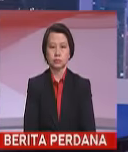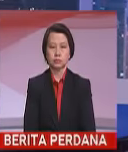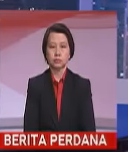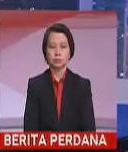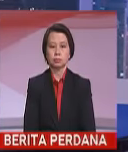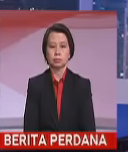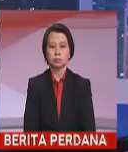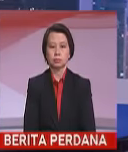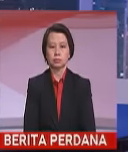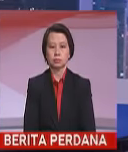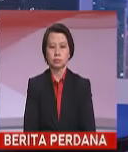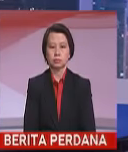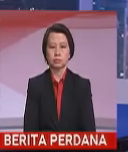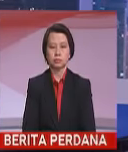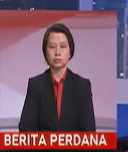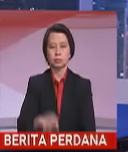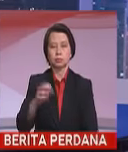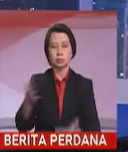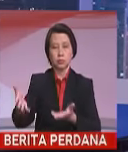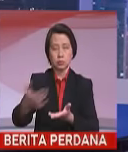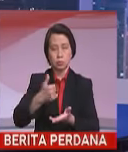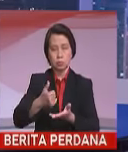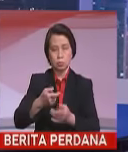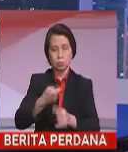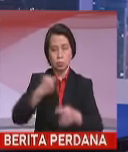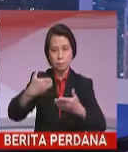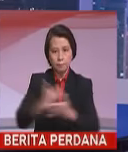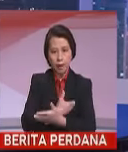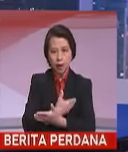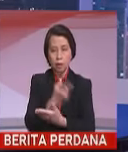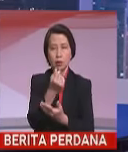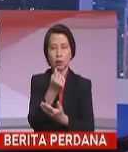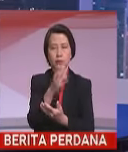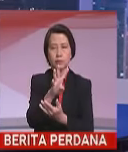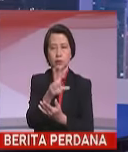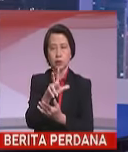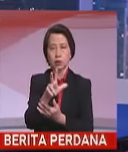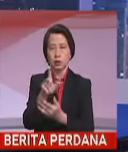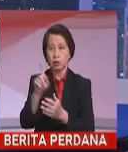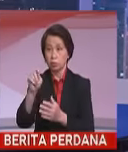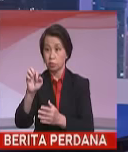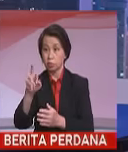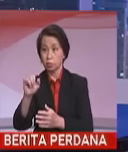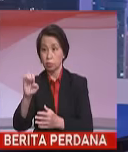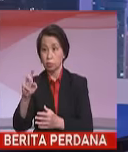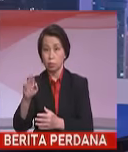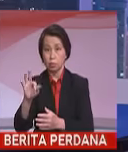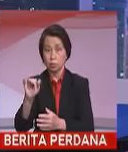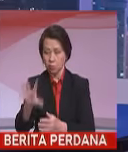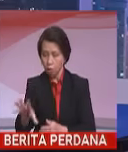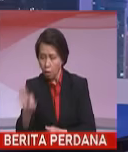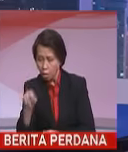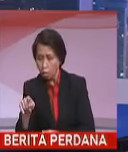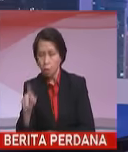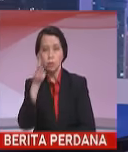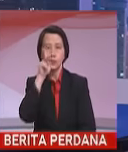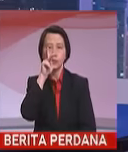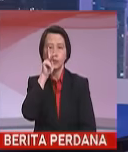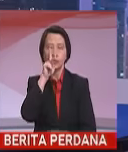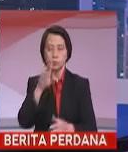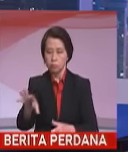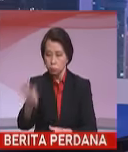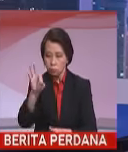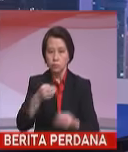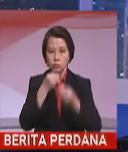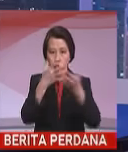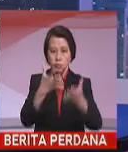Rare Earth Element atau hasil mineral baharu bernilai RM43 trilion ditemui di Kedah. Penemuan ini diumumkan